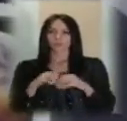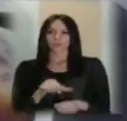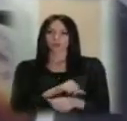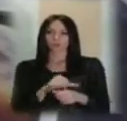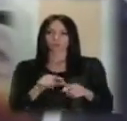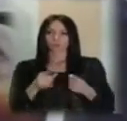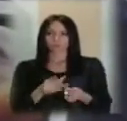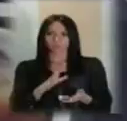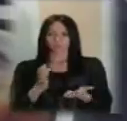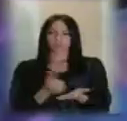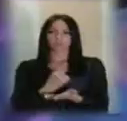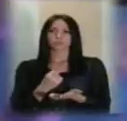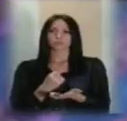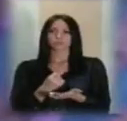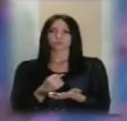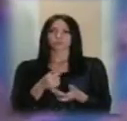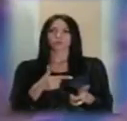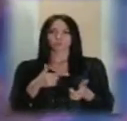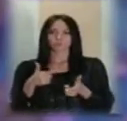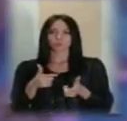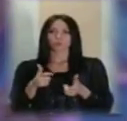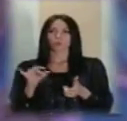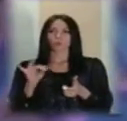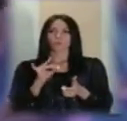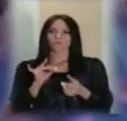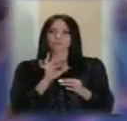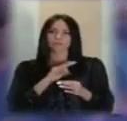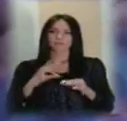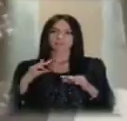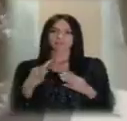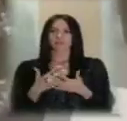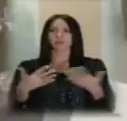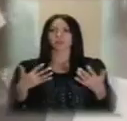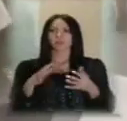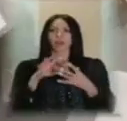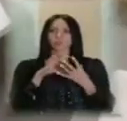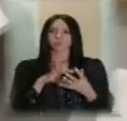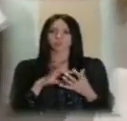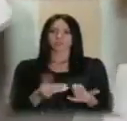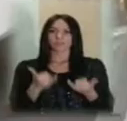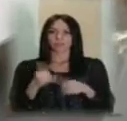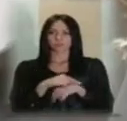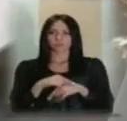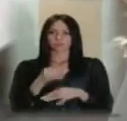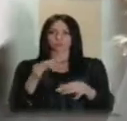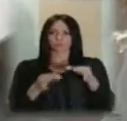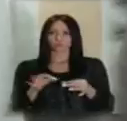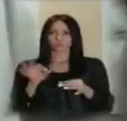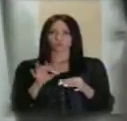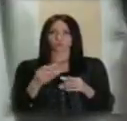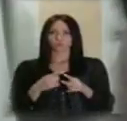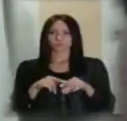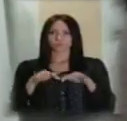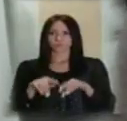психотропних речовин, зброя, ювелірні прикраси, автомобілі. На теперішній час судом відносно вказаних фігурантів